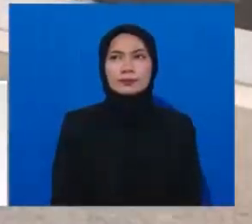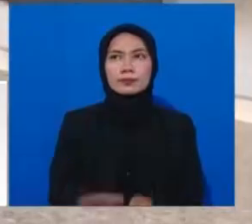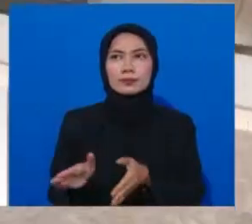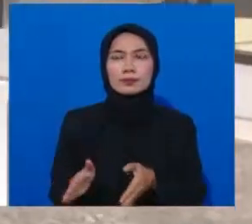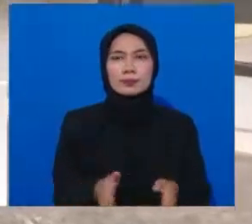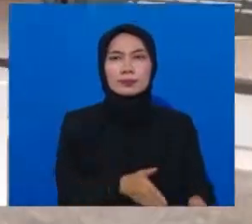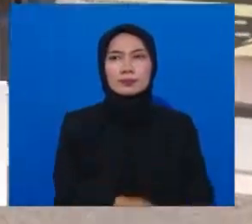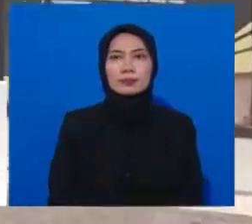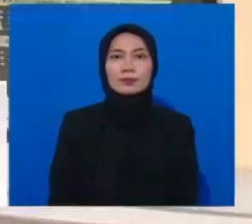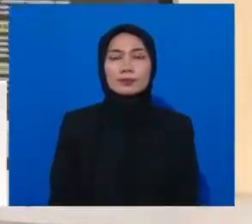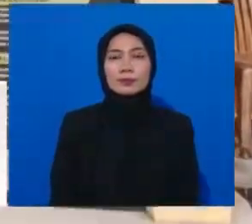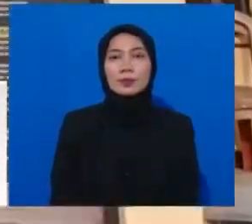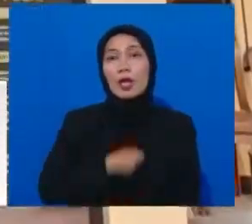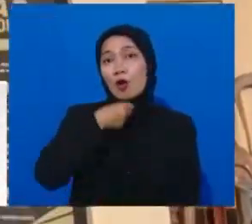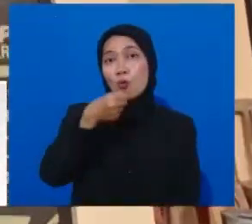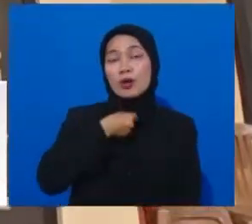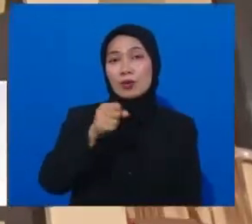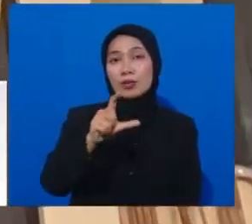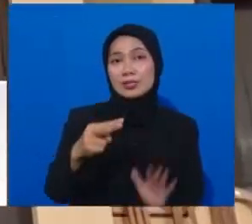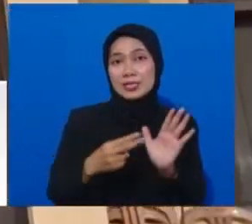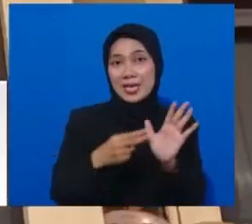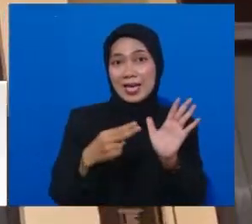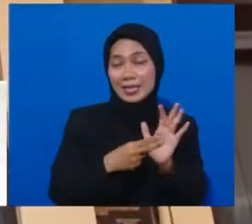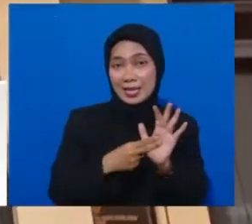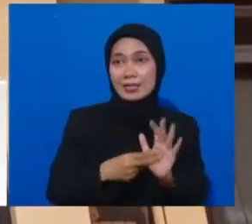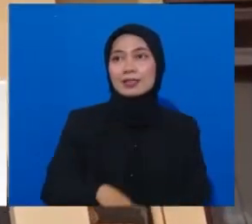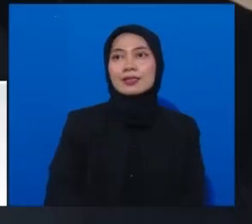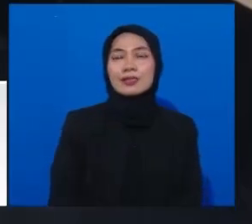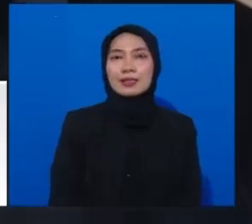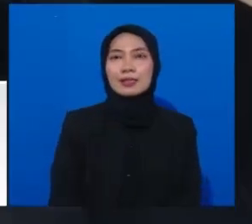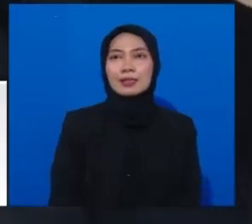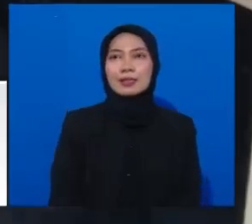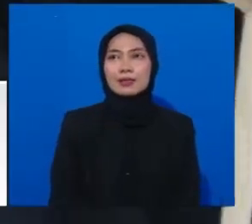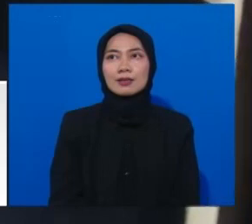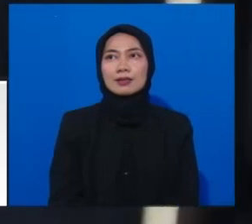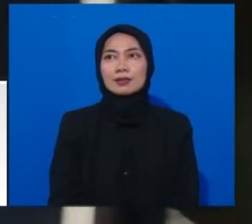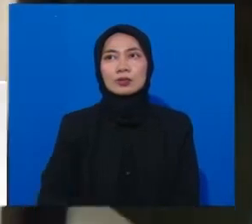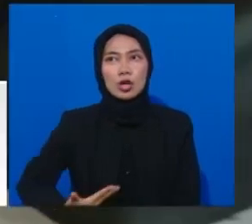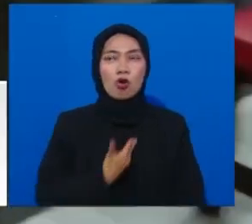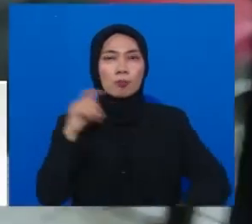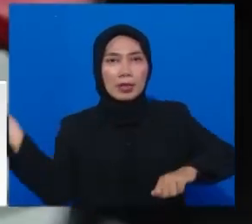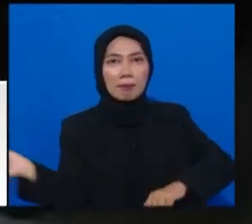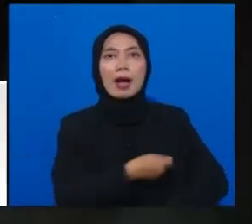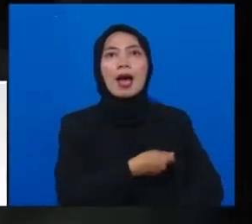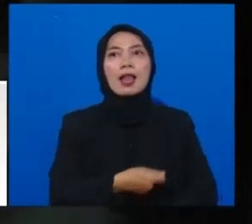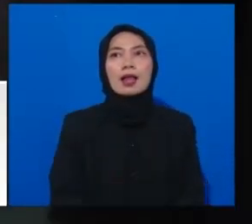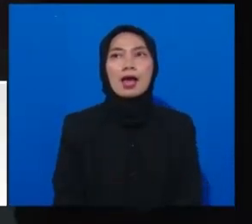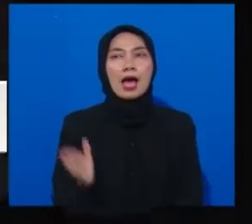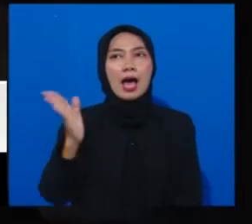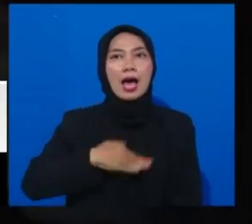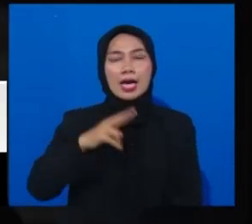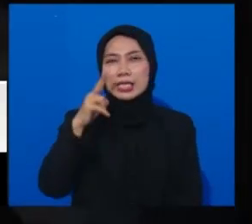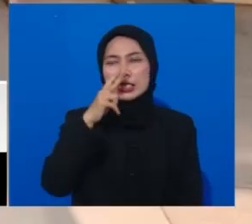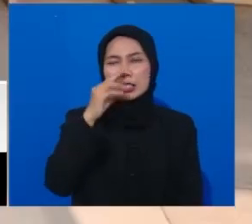Seorang karyawan CNN Indonesia, Tiodopan Benhard Samosir, warga Kabupaten Bogor, Jawa Barat, menjadi korban pembegalan pada Senin dini